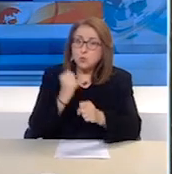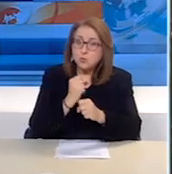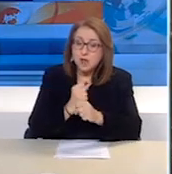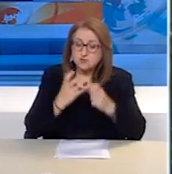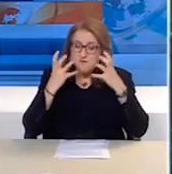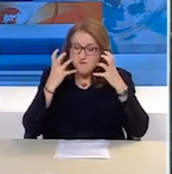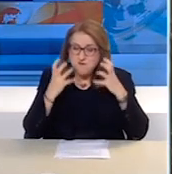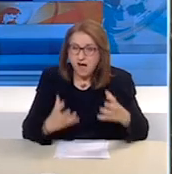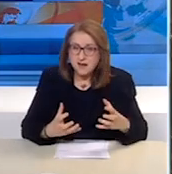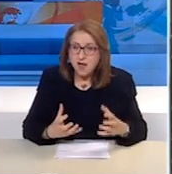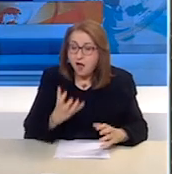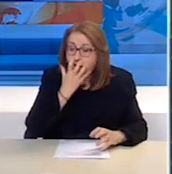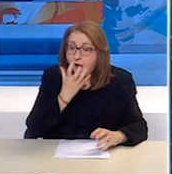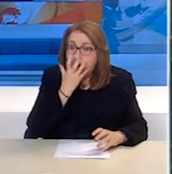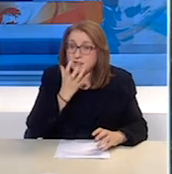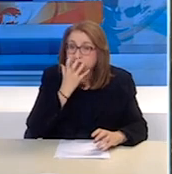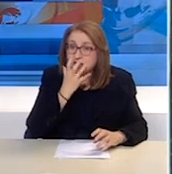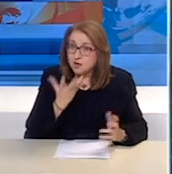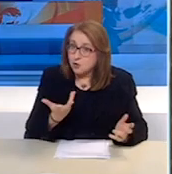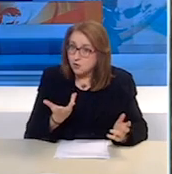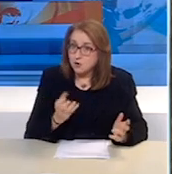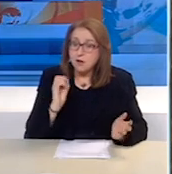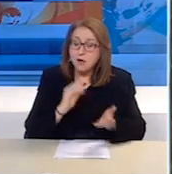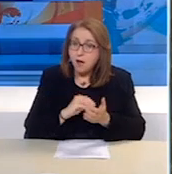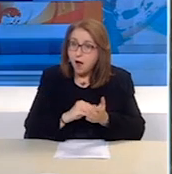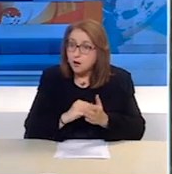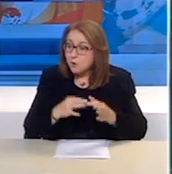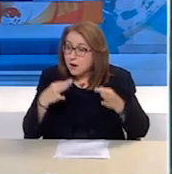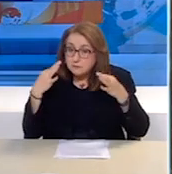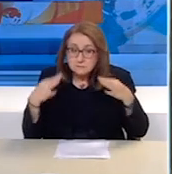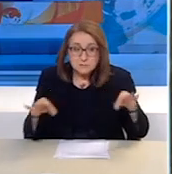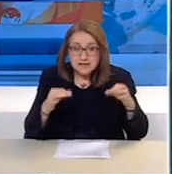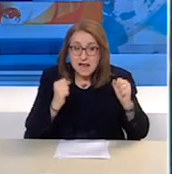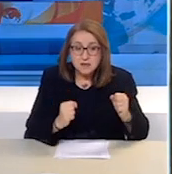επαγγέλματα, καθώς και πλήρωση των κενών θέσεων με μόνιμο προσωπικό για τη θωράκιση του ΕΣΥ?